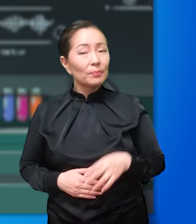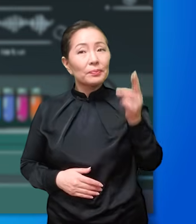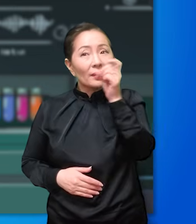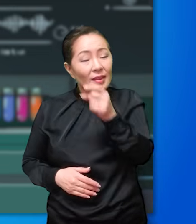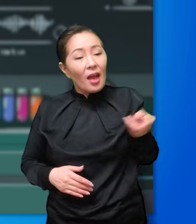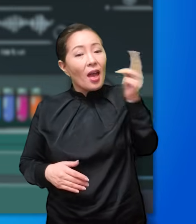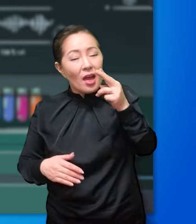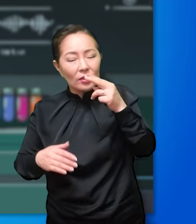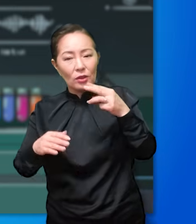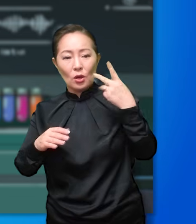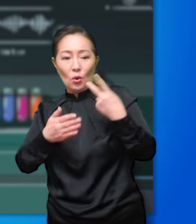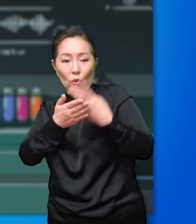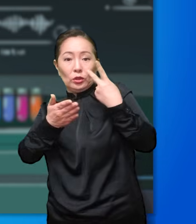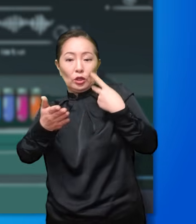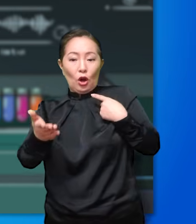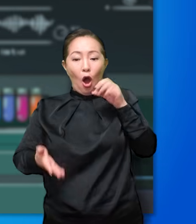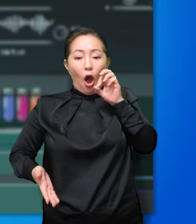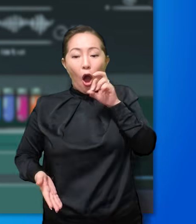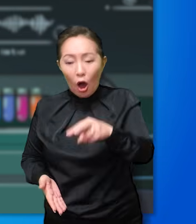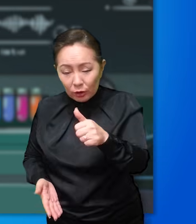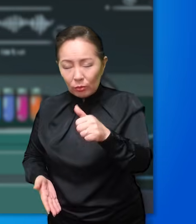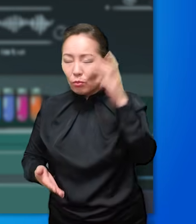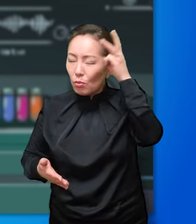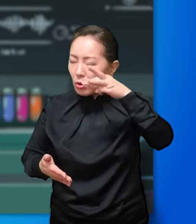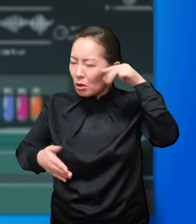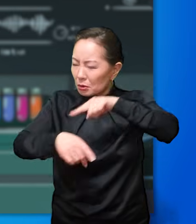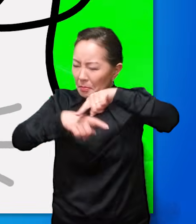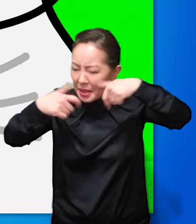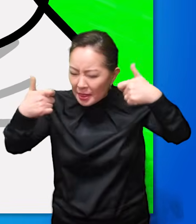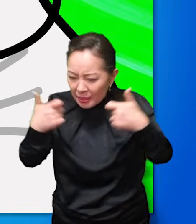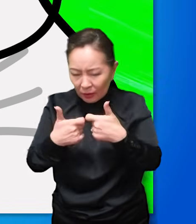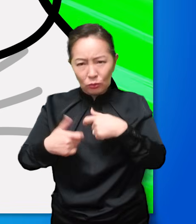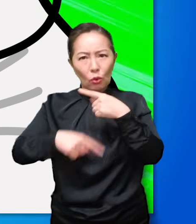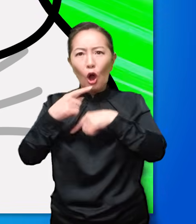Дээд үлгэрийг олвол мөрөөдөл нь биелнэ гэдэг талаар огтхон ч мэдэхгүй.